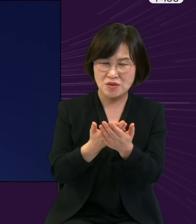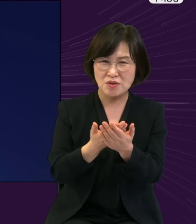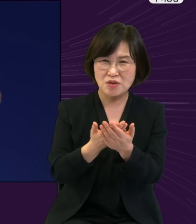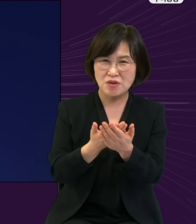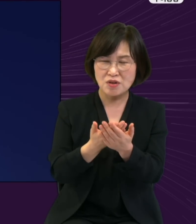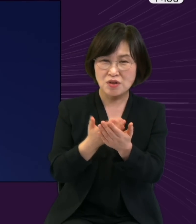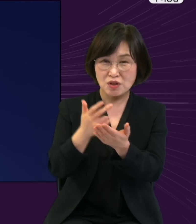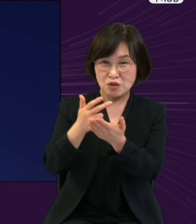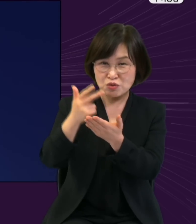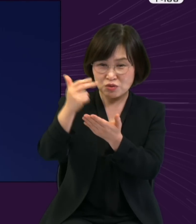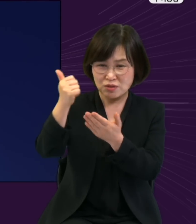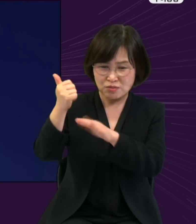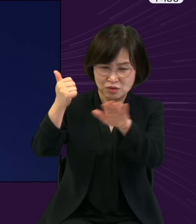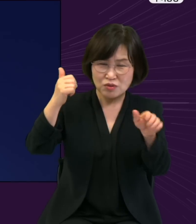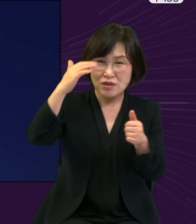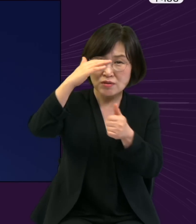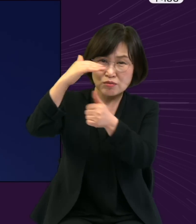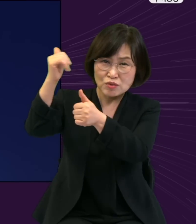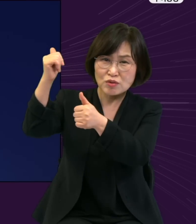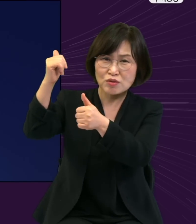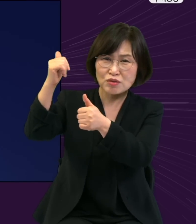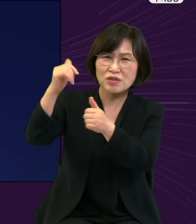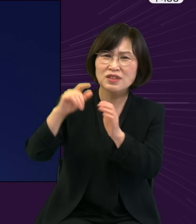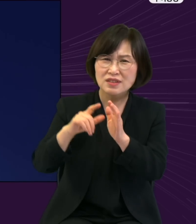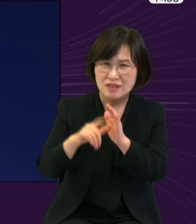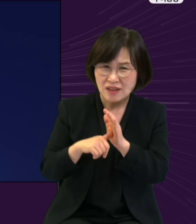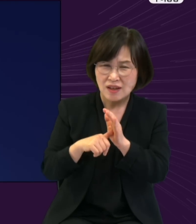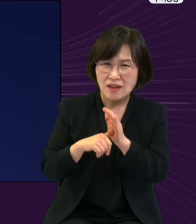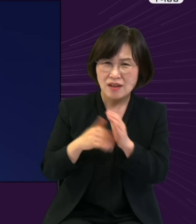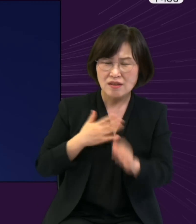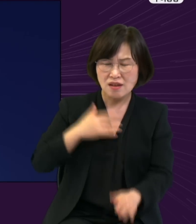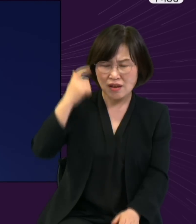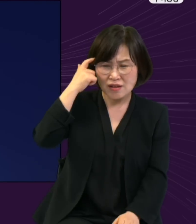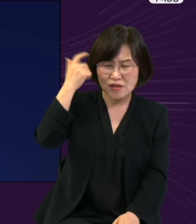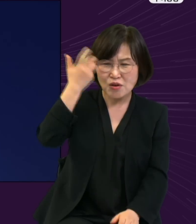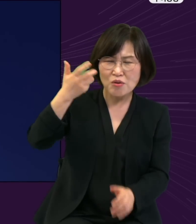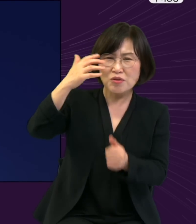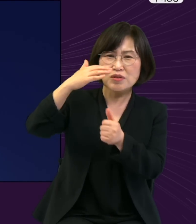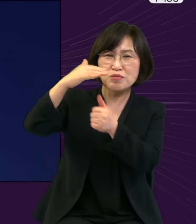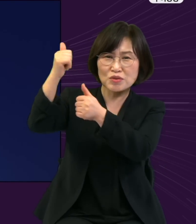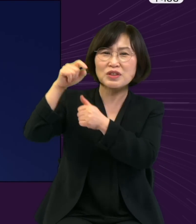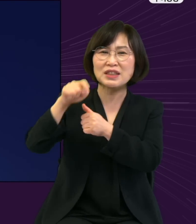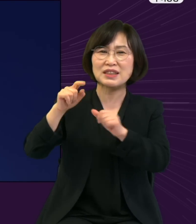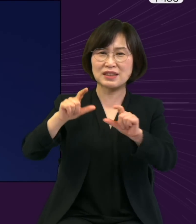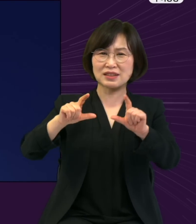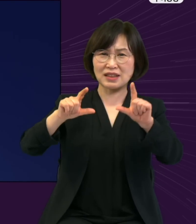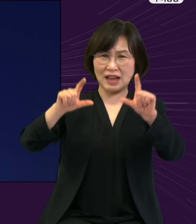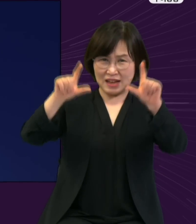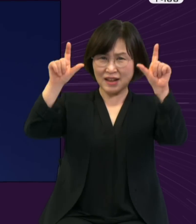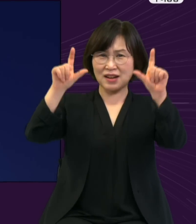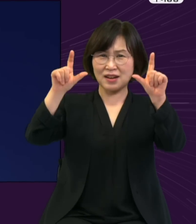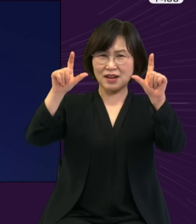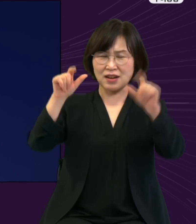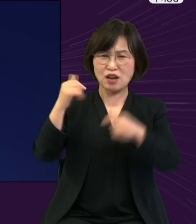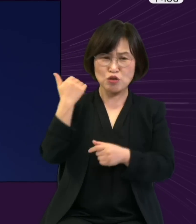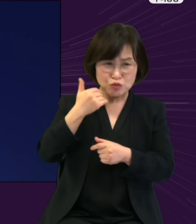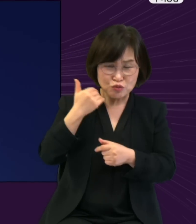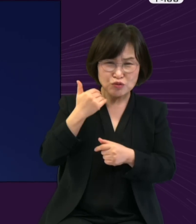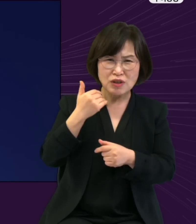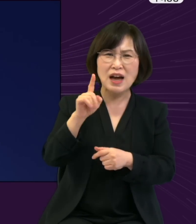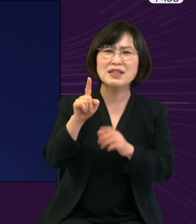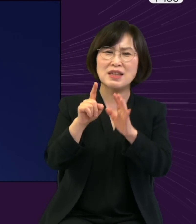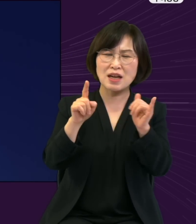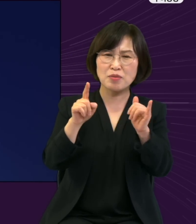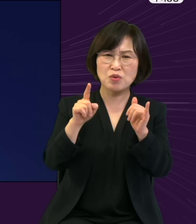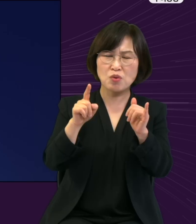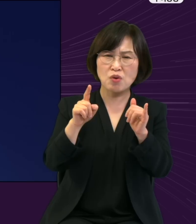우리를 부르실 터인데 주님이 내 영혼을 부르시는 그날에 우리 중에 한 사람도 죽음 앞에 겁을 내고